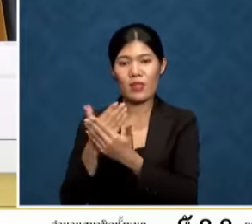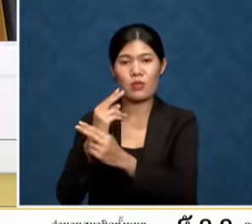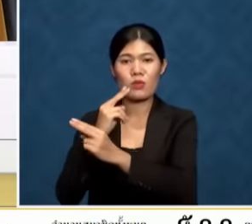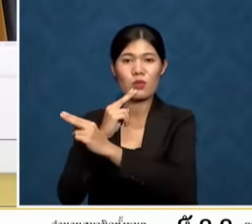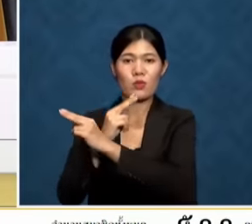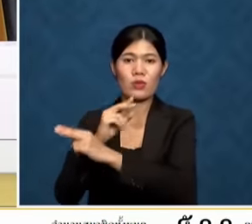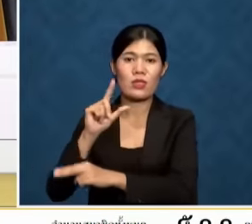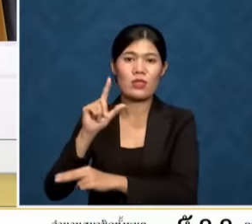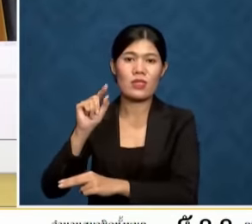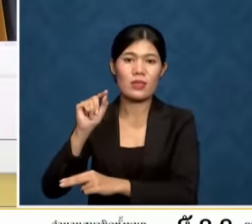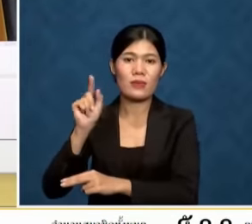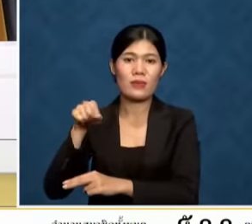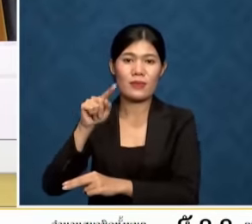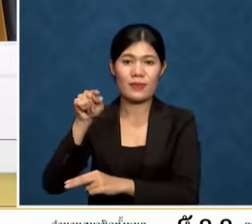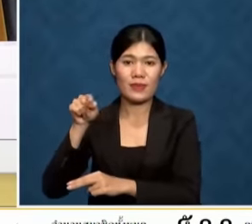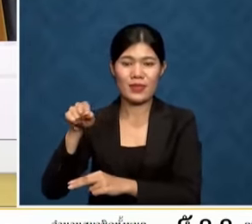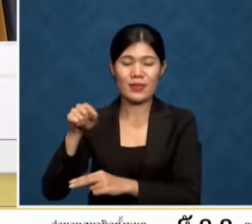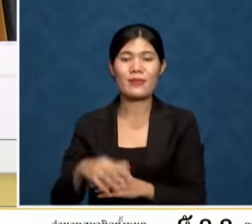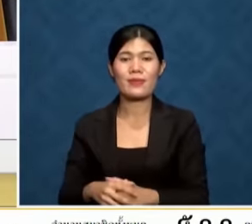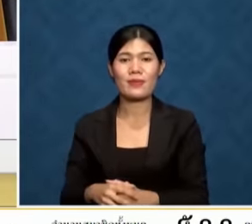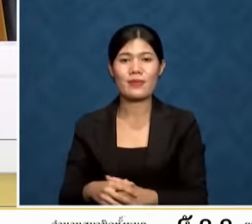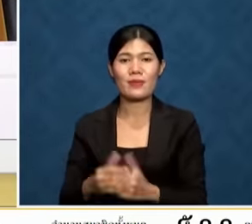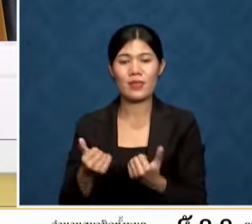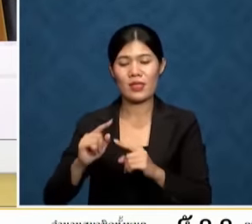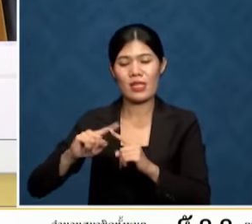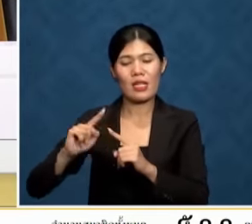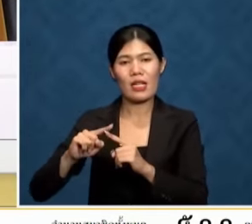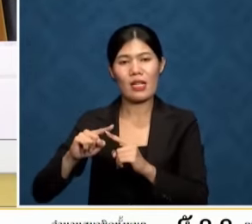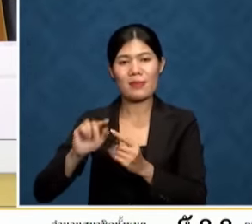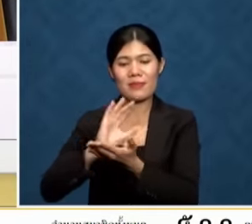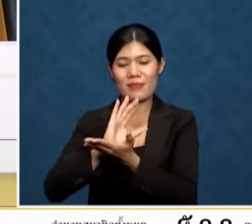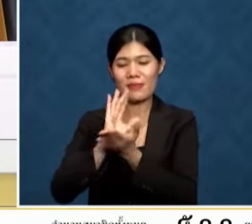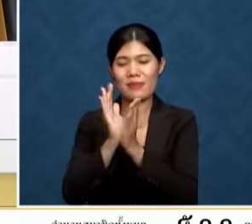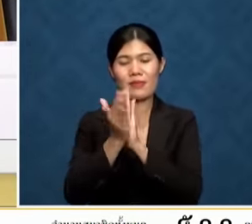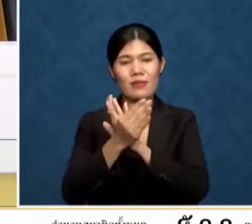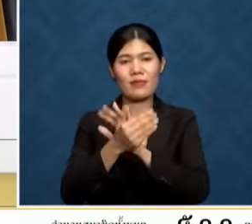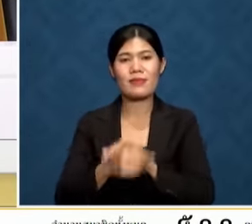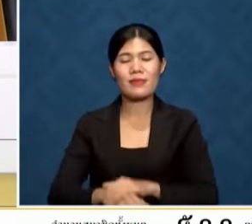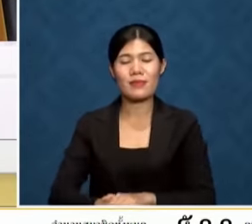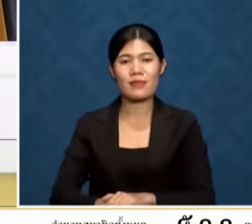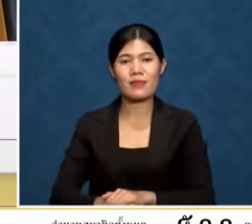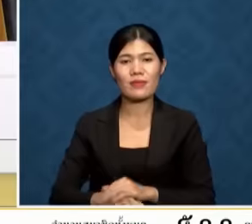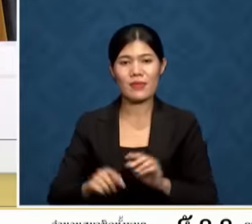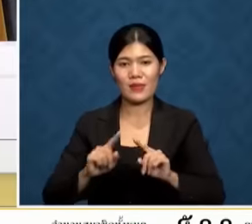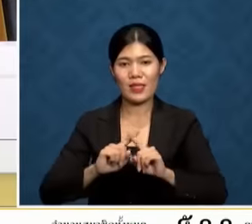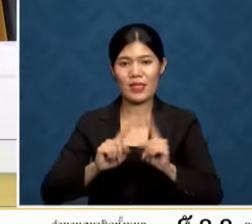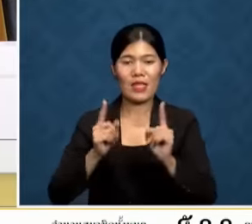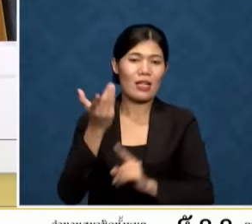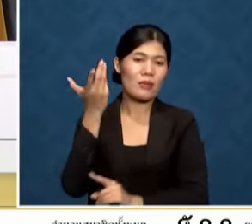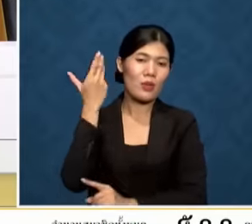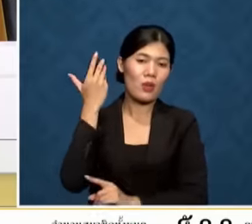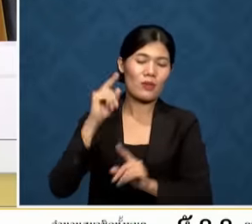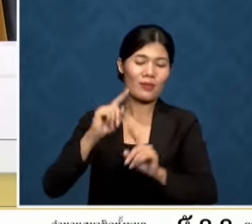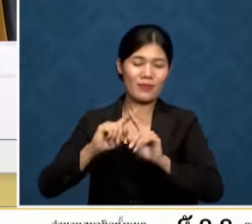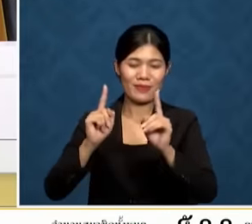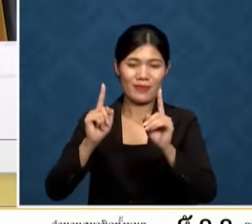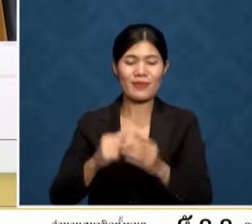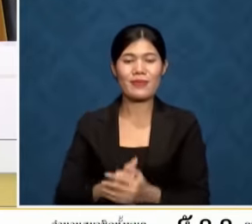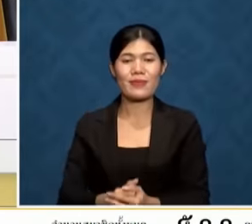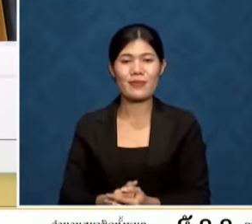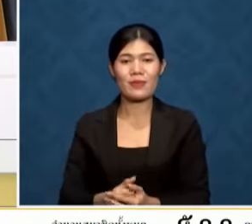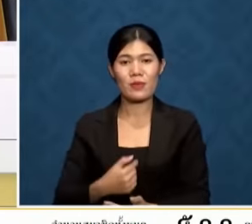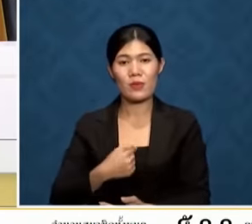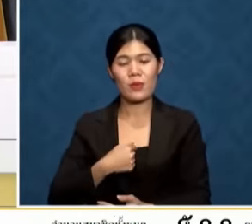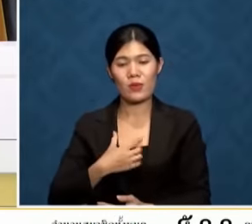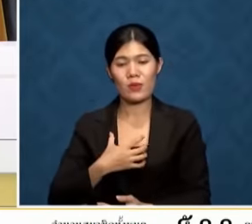ถึง20%ต่างๆเหล่านี้ไม่เหมือนเดิมครับแตกต่างจากเดิมโดยสิ้นเชิงซึ่งผม